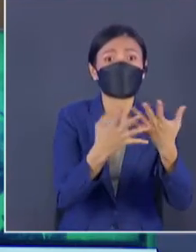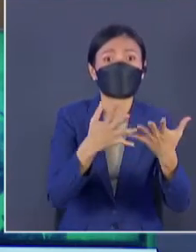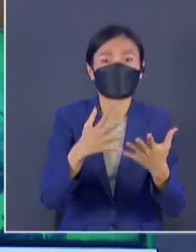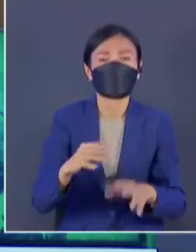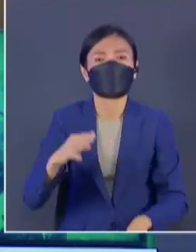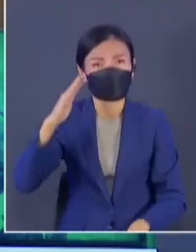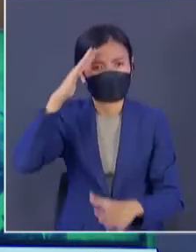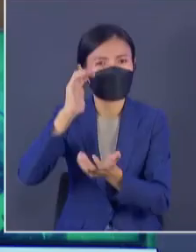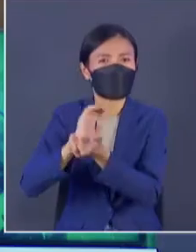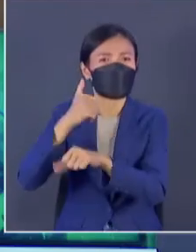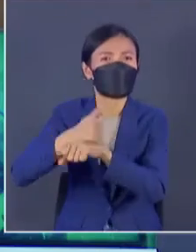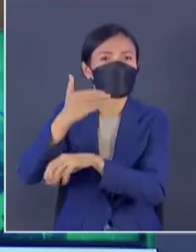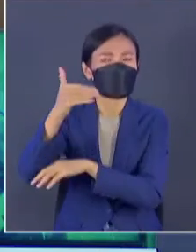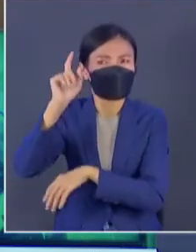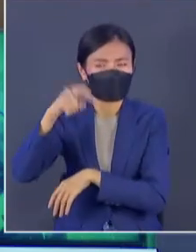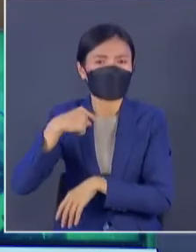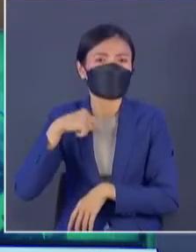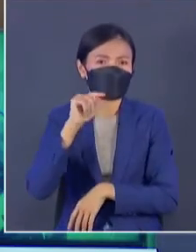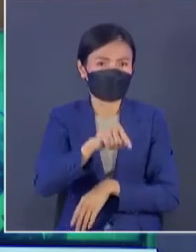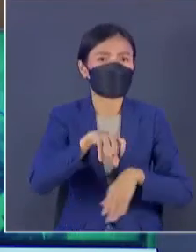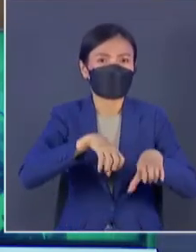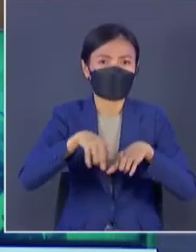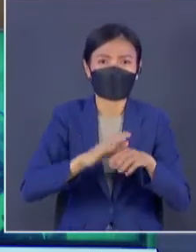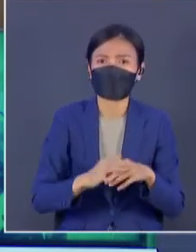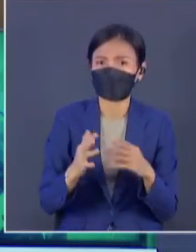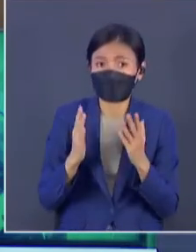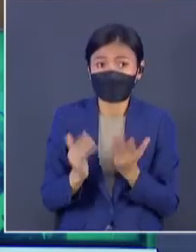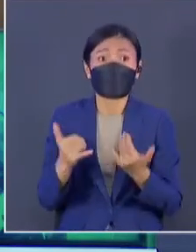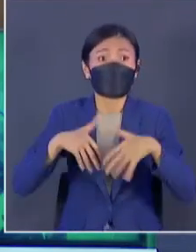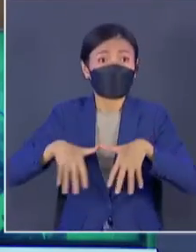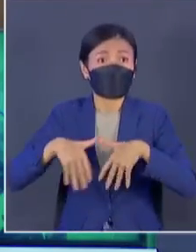เรื่องนี้หลายคนติดตามกันหลายวันเลยนะคะแล้วก็อยากจะทราบว่าสุดท้ายแล้วเนี่ยข้อสรุปจะเป็นอย่างไร